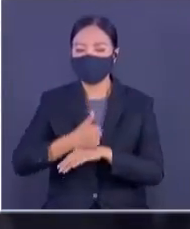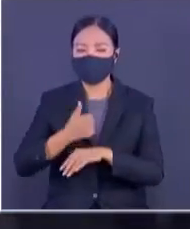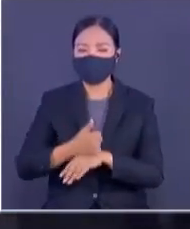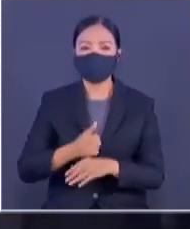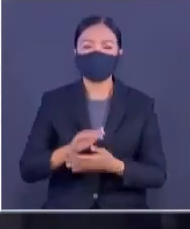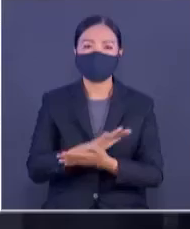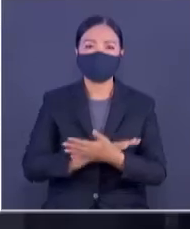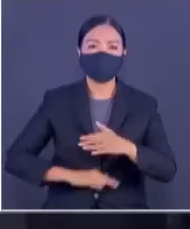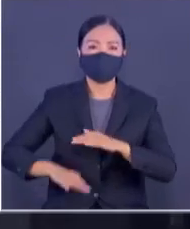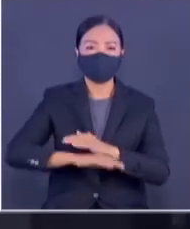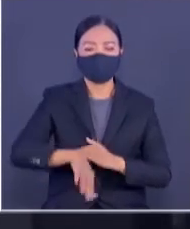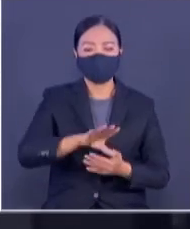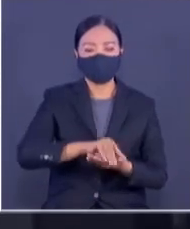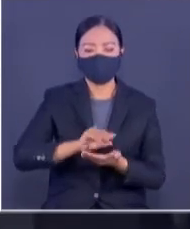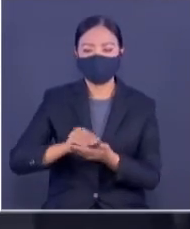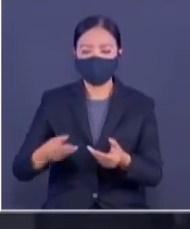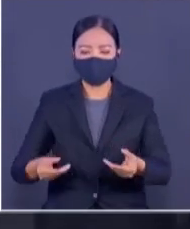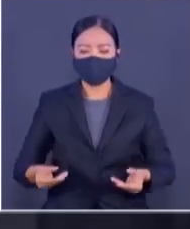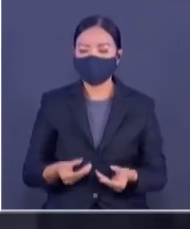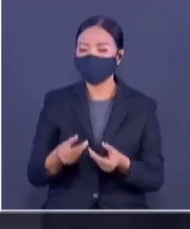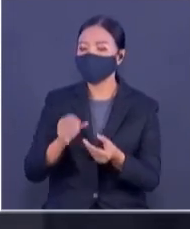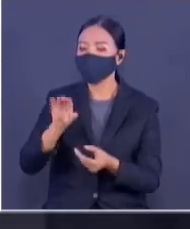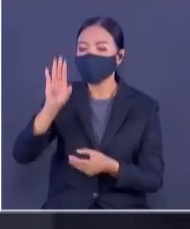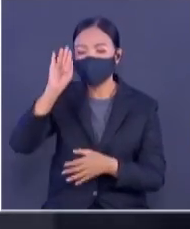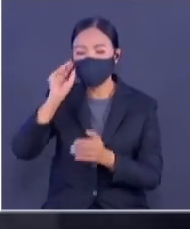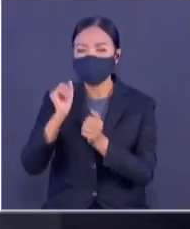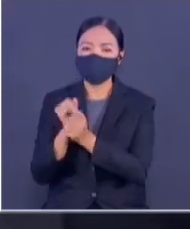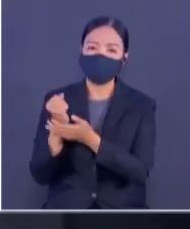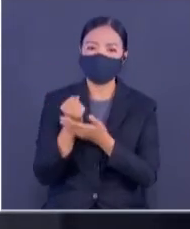ที่พอจะสามารถรวบรวมได้แล้วก็มาแจ้งความขอ